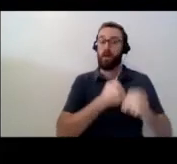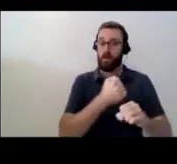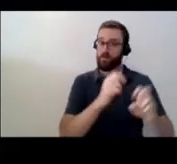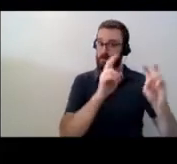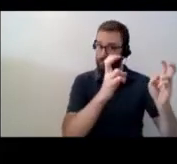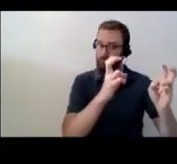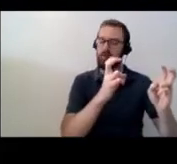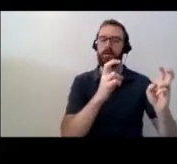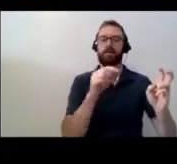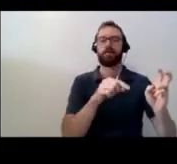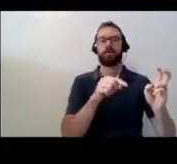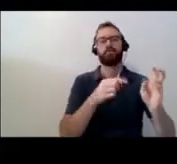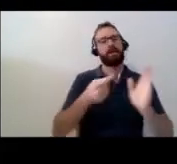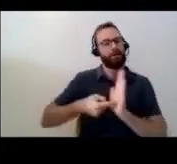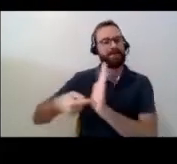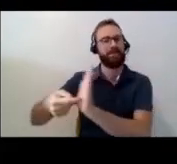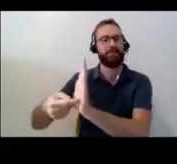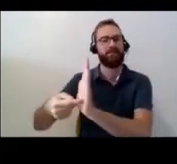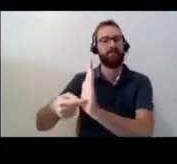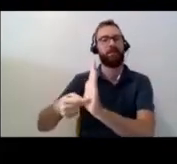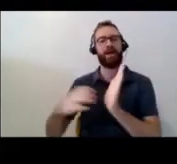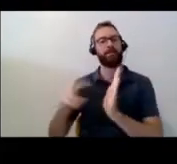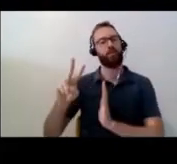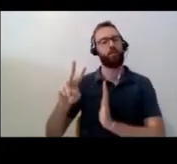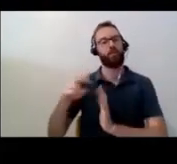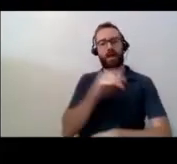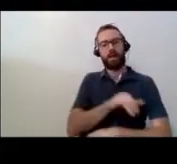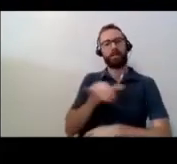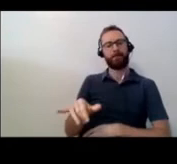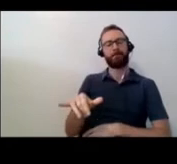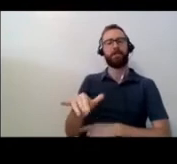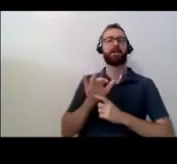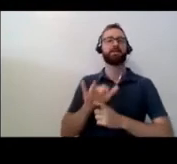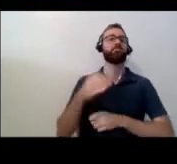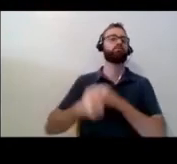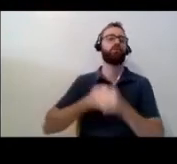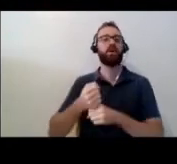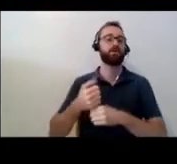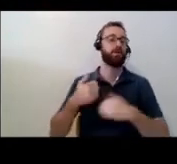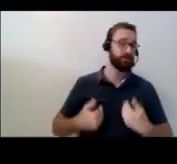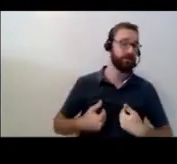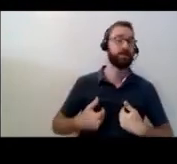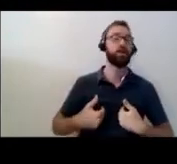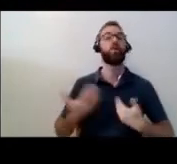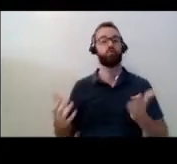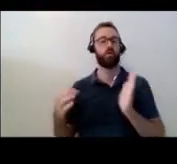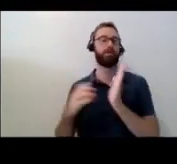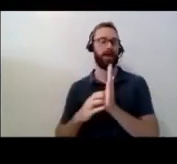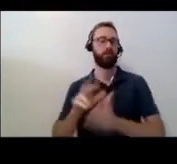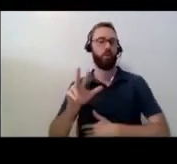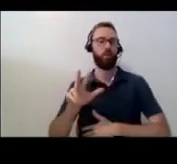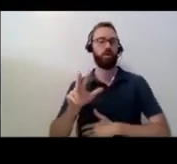serait répétitif, soit avec le paragraphe 2 si on pense à une souffrance physique, ou avec le paragraphe 3 si on pense à une